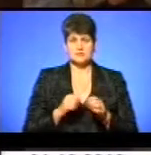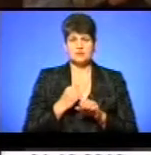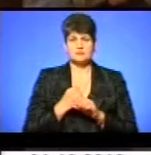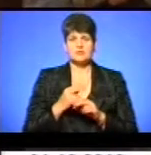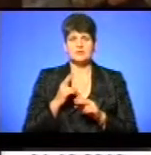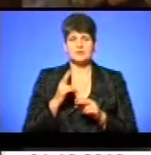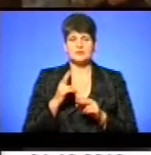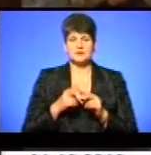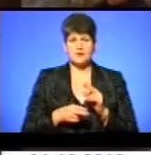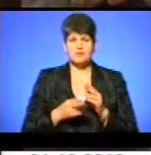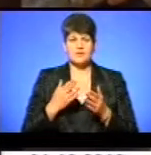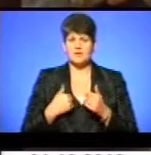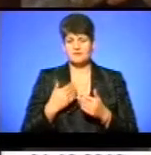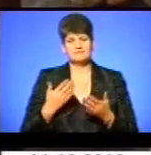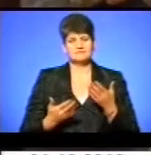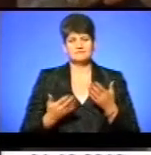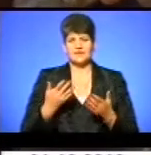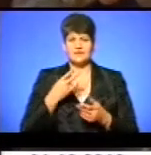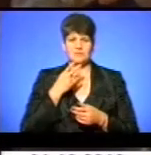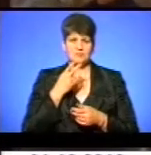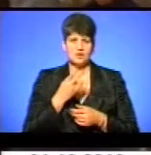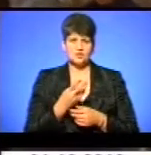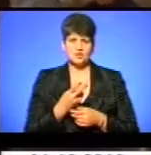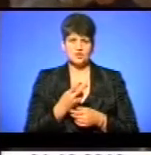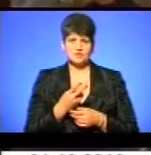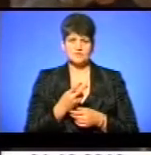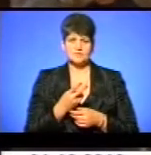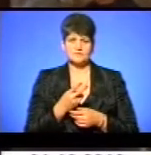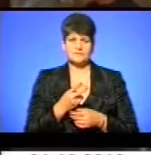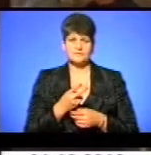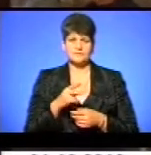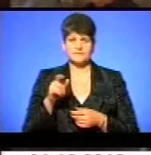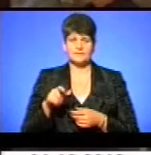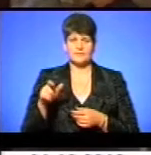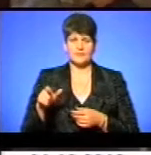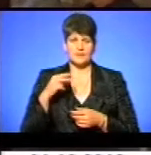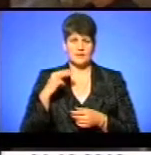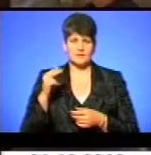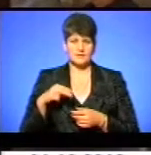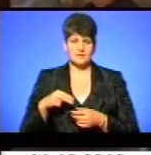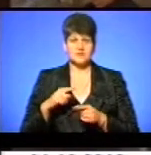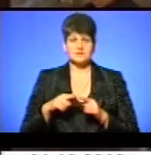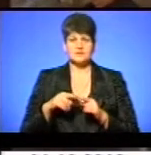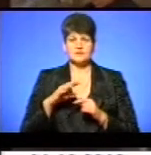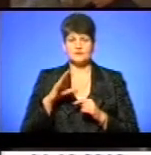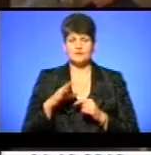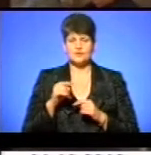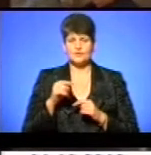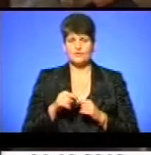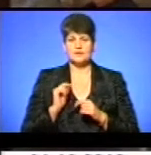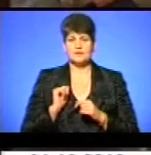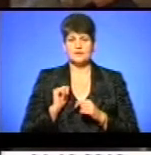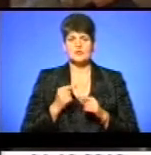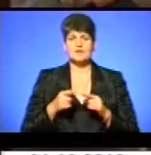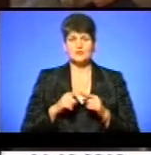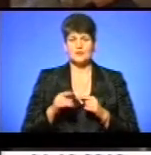крапку, але сумніваюся, я бачачи підсудних, швидше всього, що вони і на